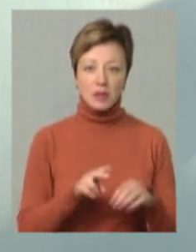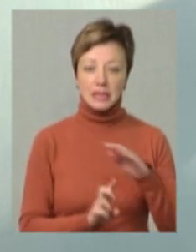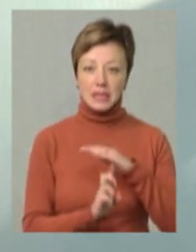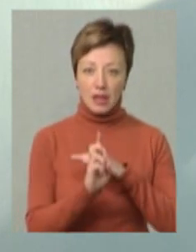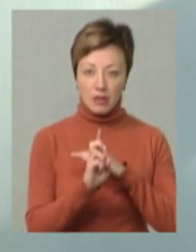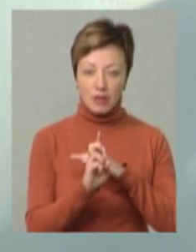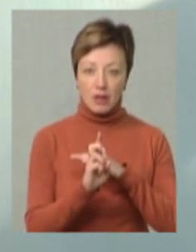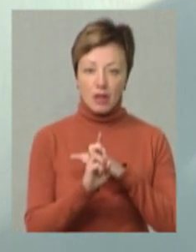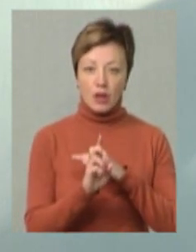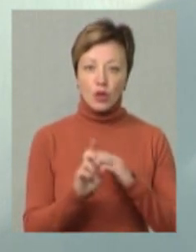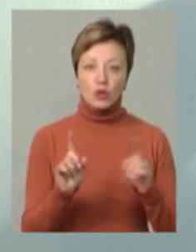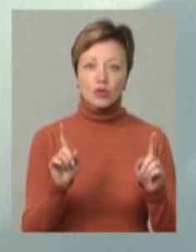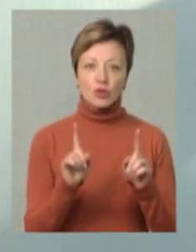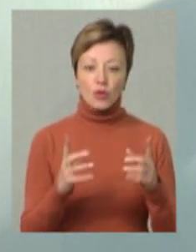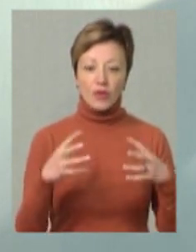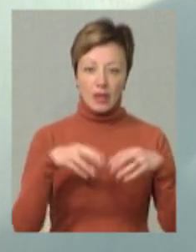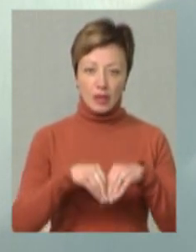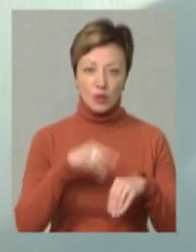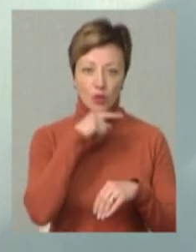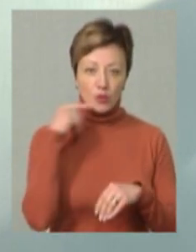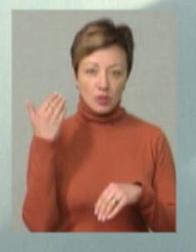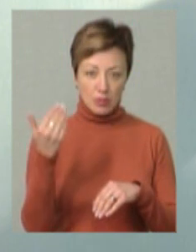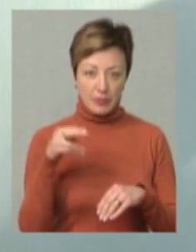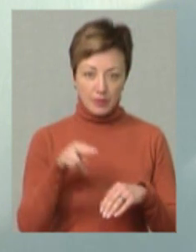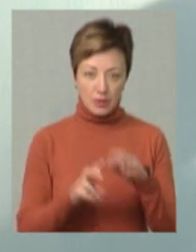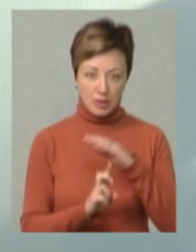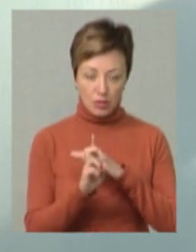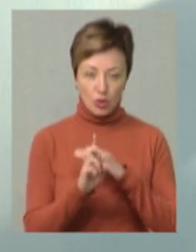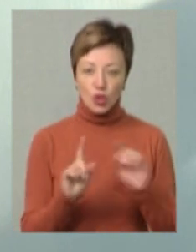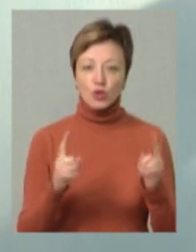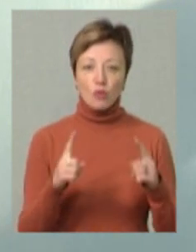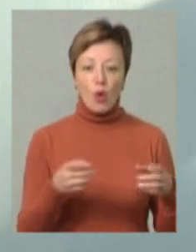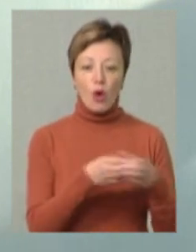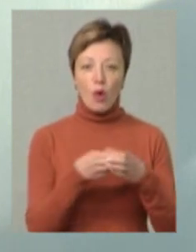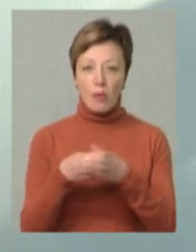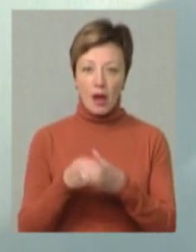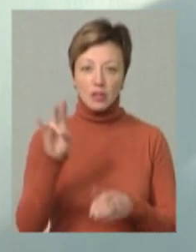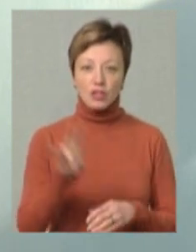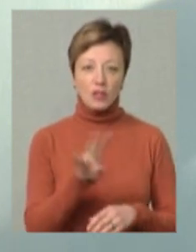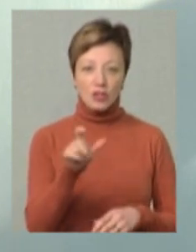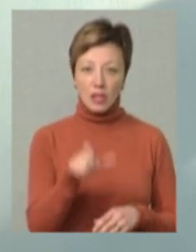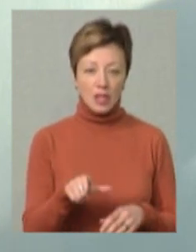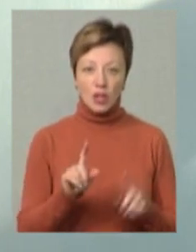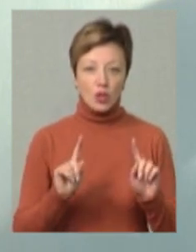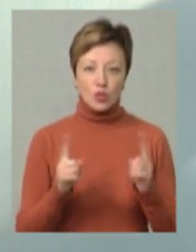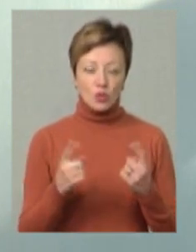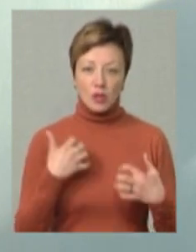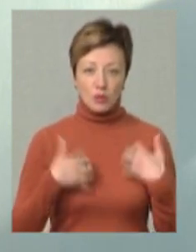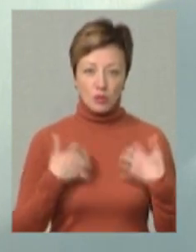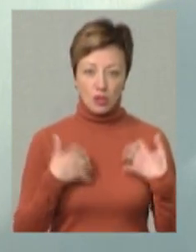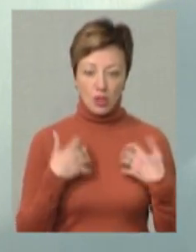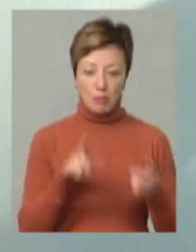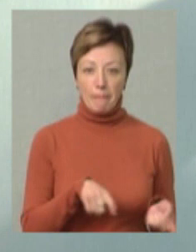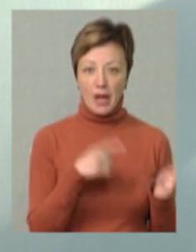православної церкви, що у єдності із Російською православною церквою. Чому громади і священники не надто квапляться